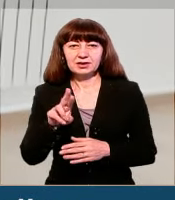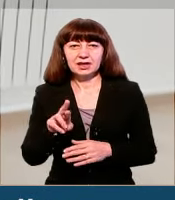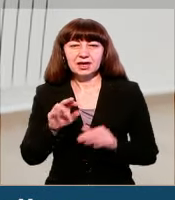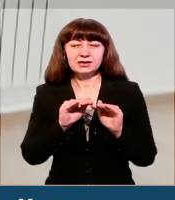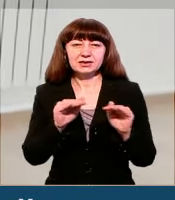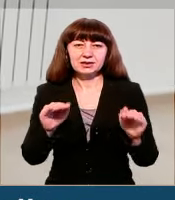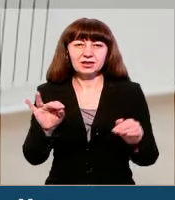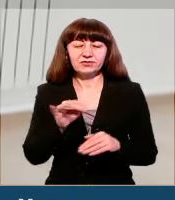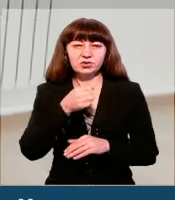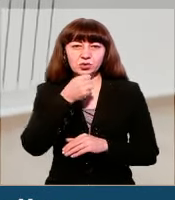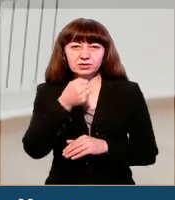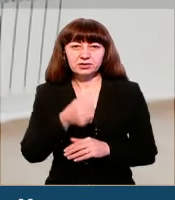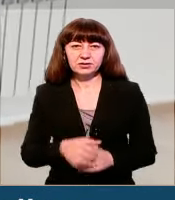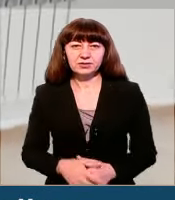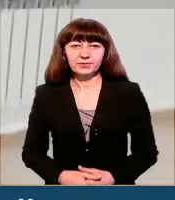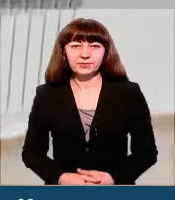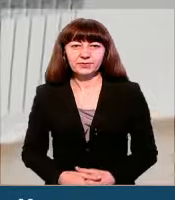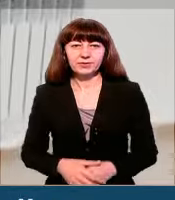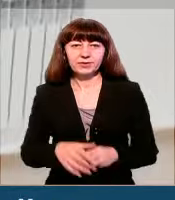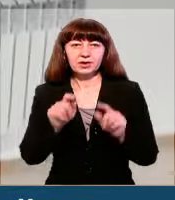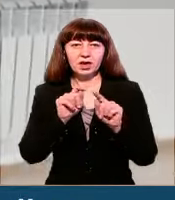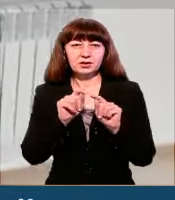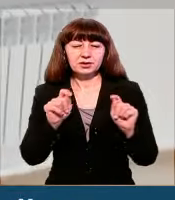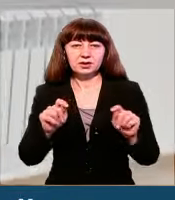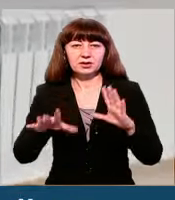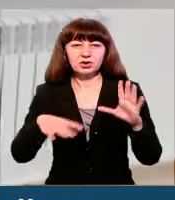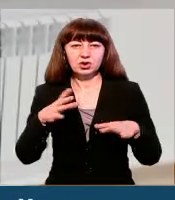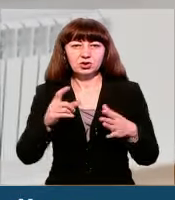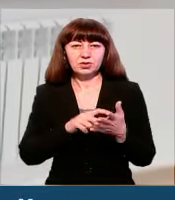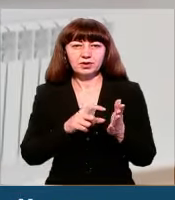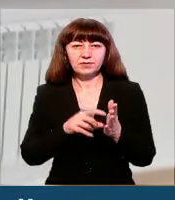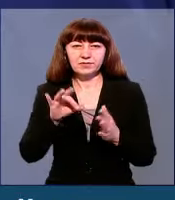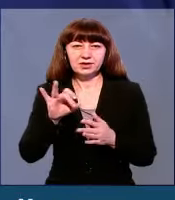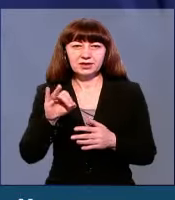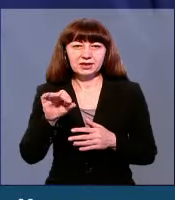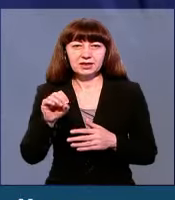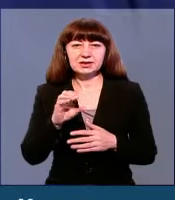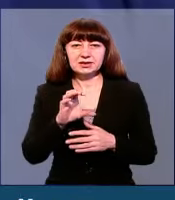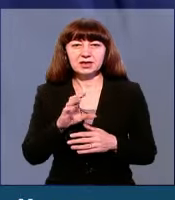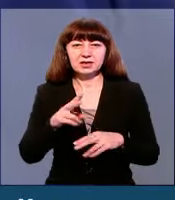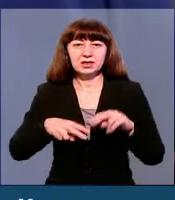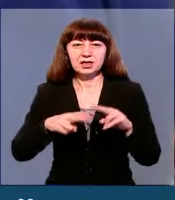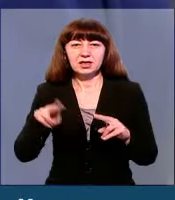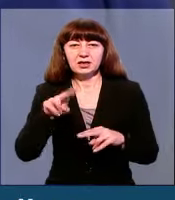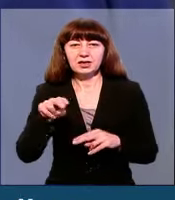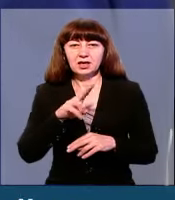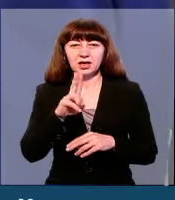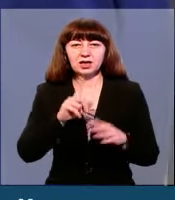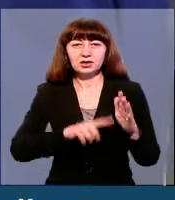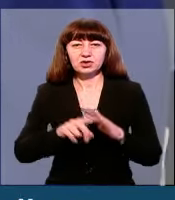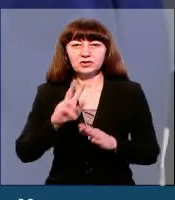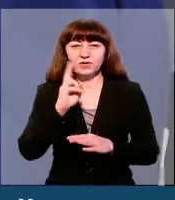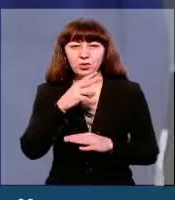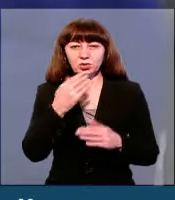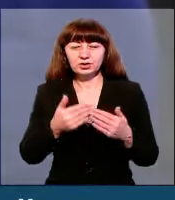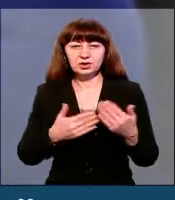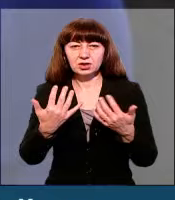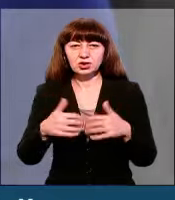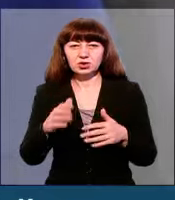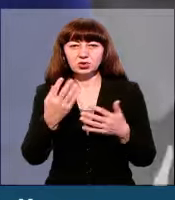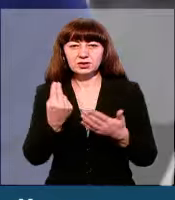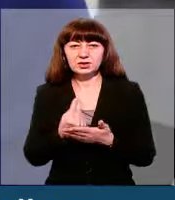как детские, так и взрослые, открытие тренажерных залов, фитнес. Строительство ДК было начато 2 года назад за